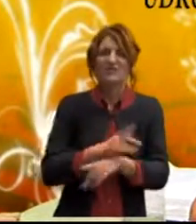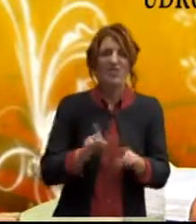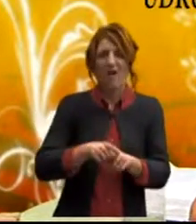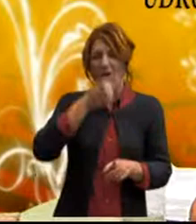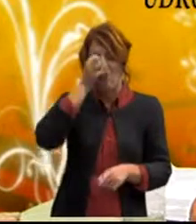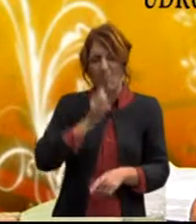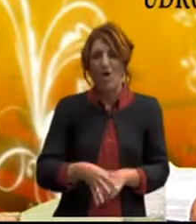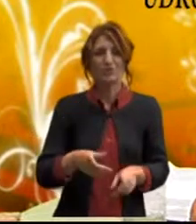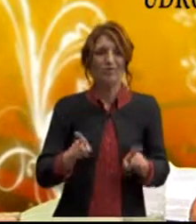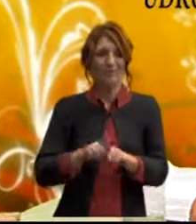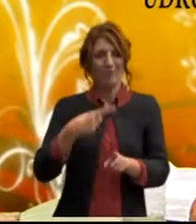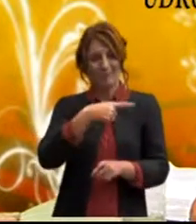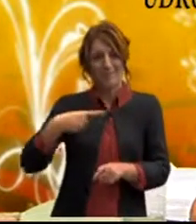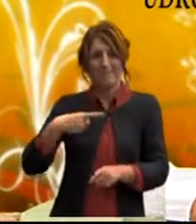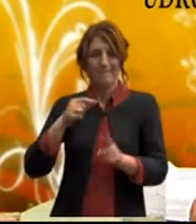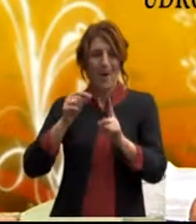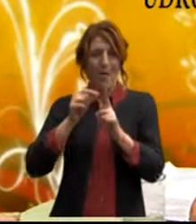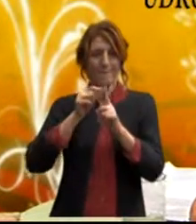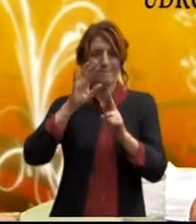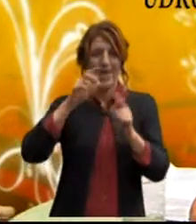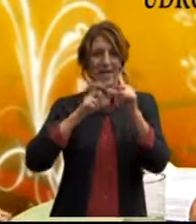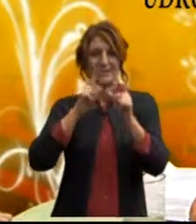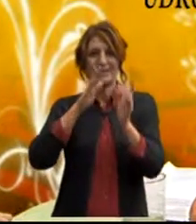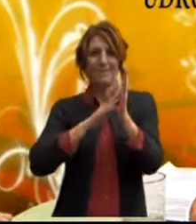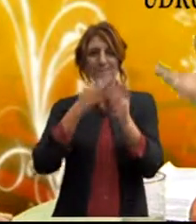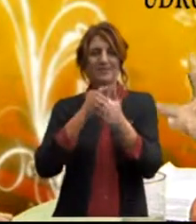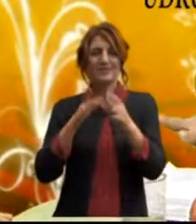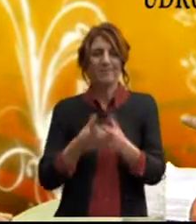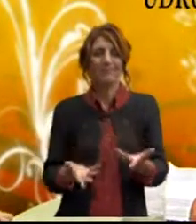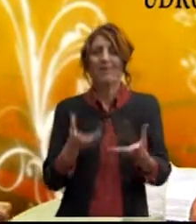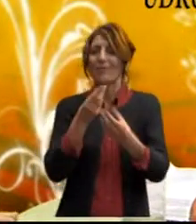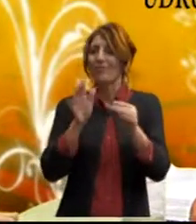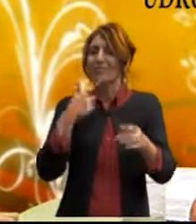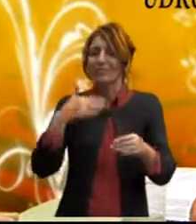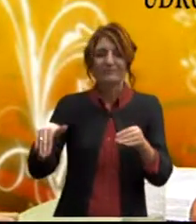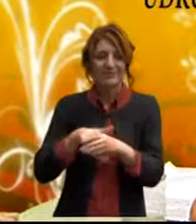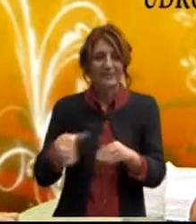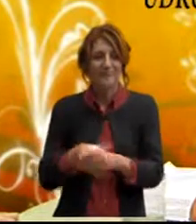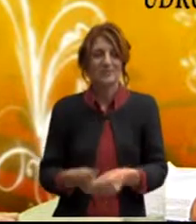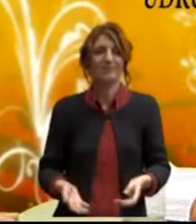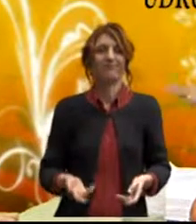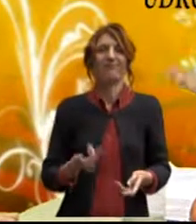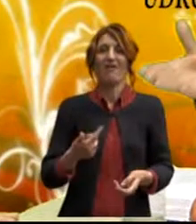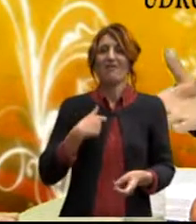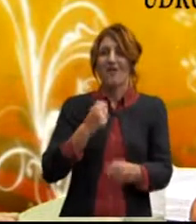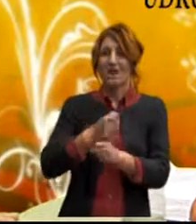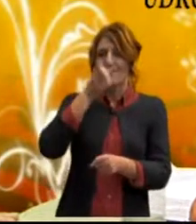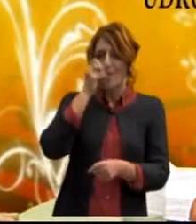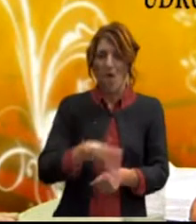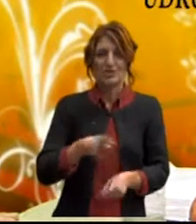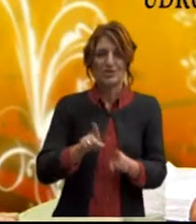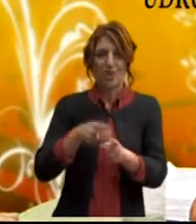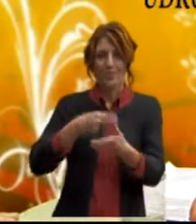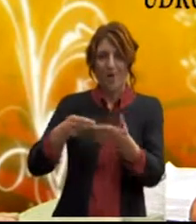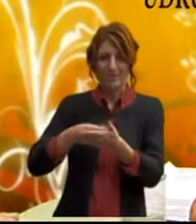može dignuti ni razbiti, kao i onda nezaposlenost, loši uvjeti rada, ako radim loše. Utjecaj medija, to smo